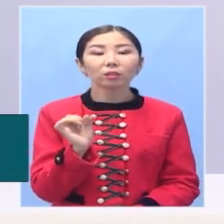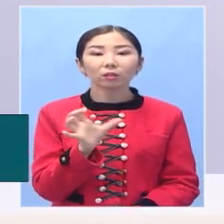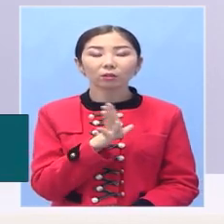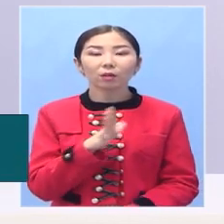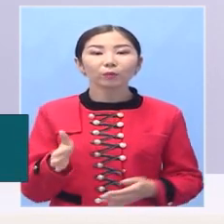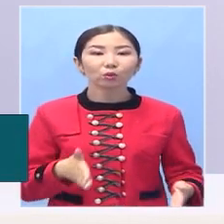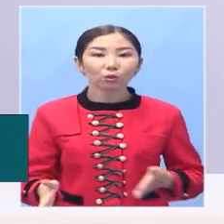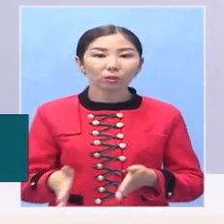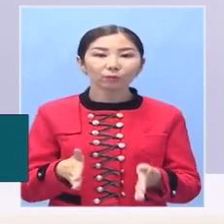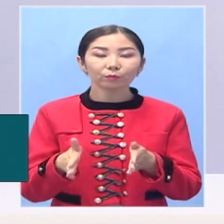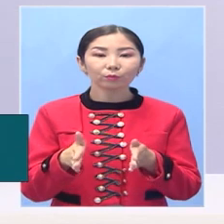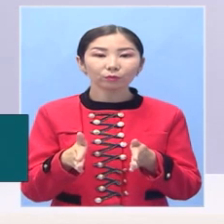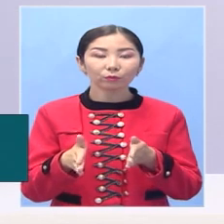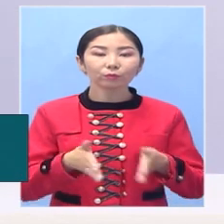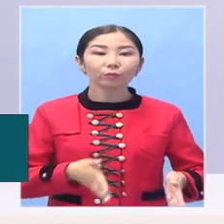жол